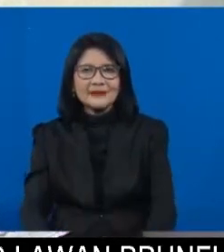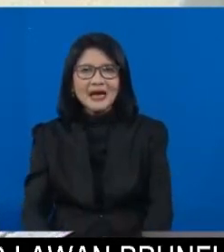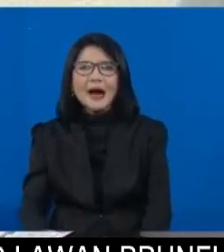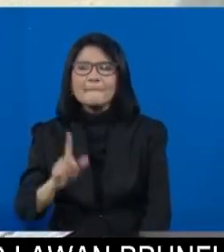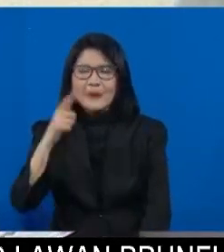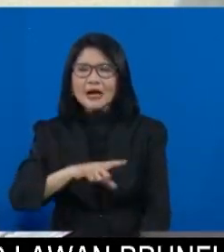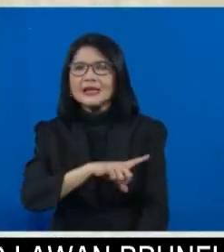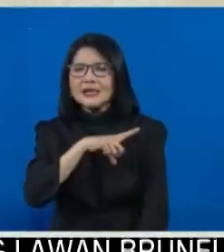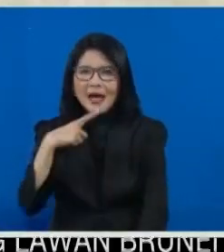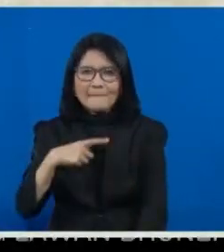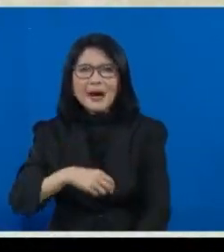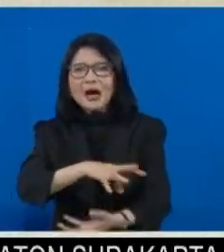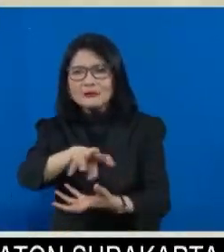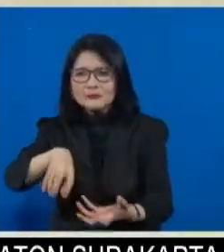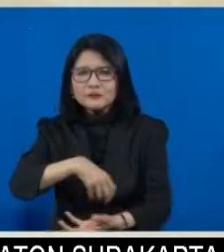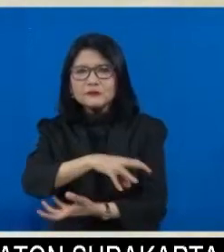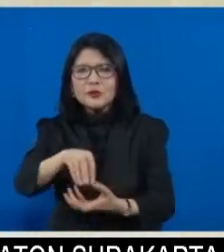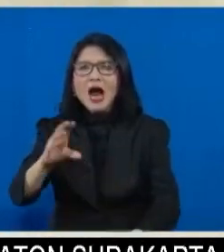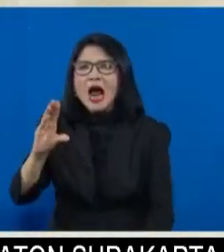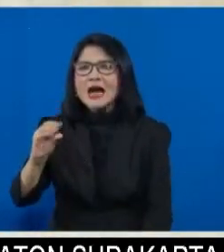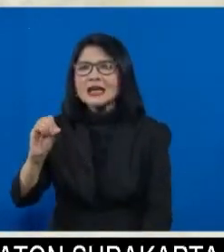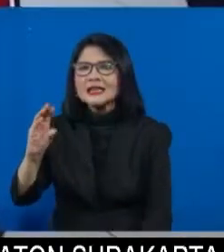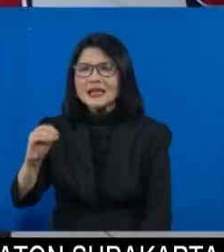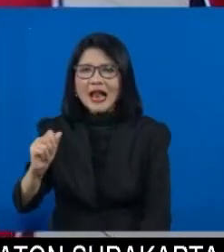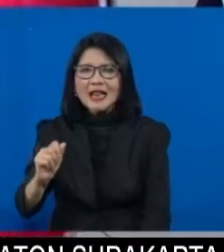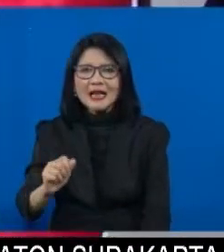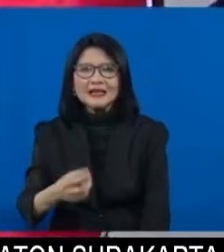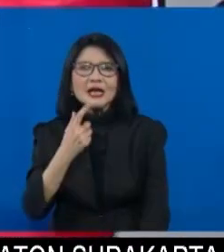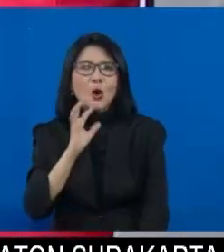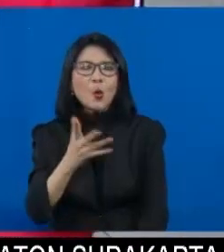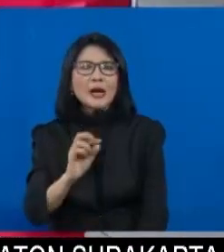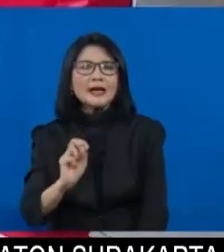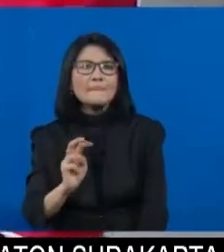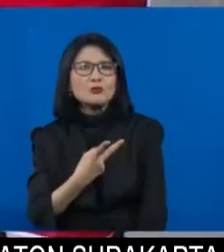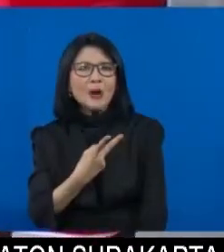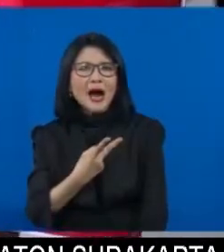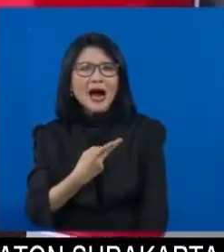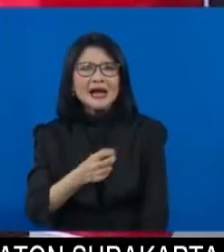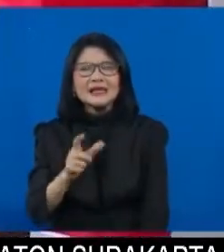lama, adonan akan semakin mengental dan berubah warna kecoklatan.